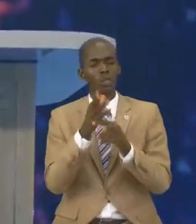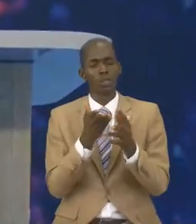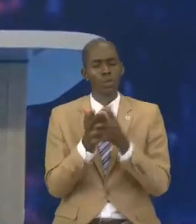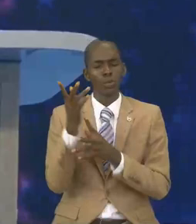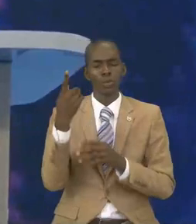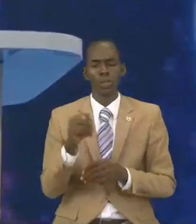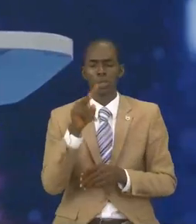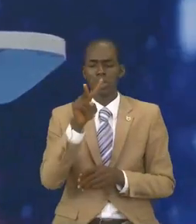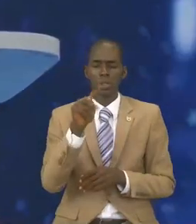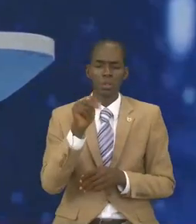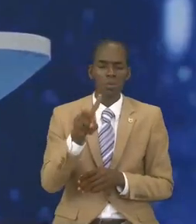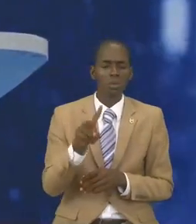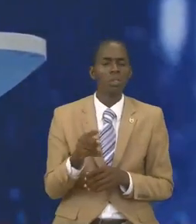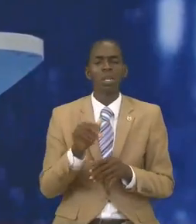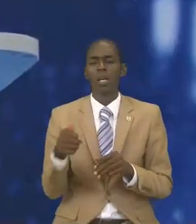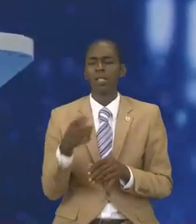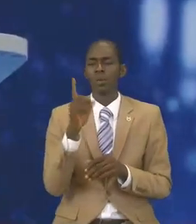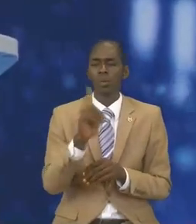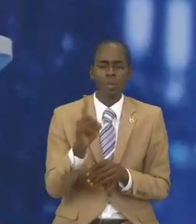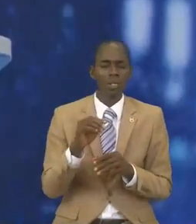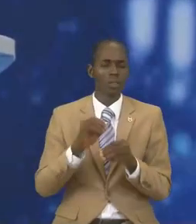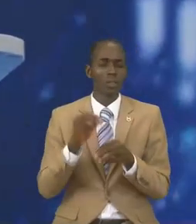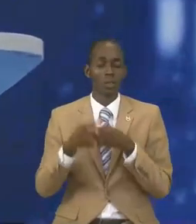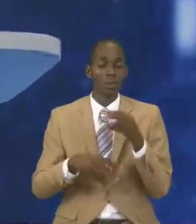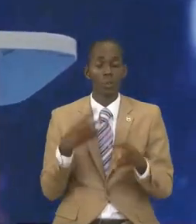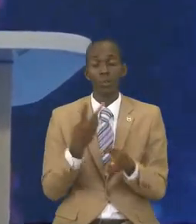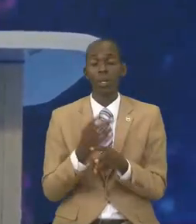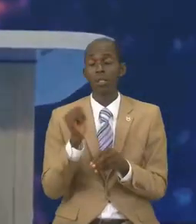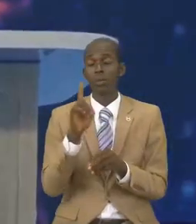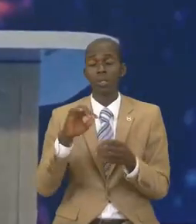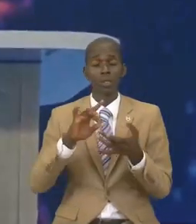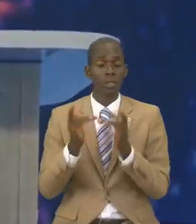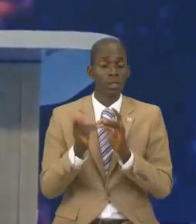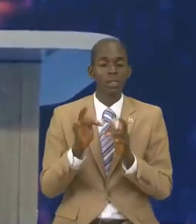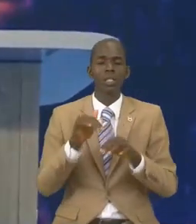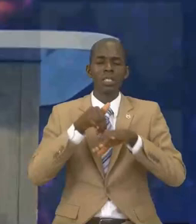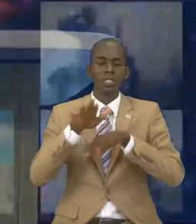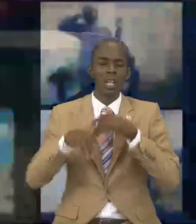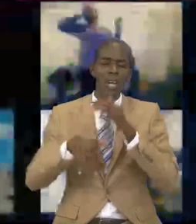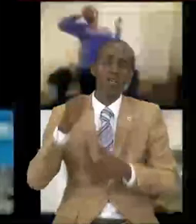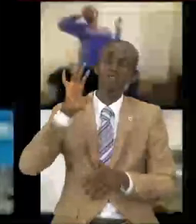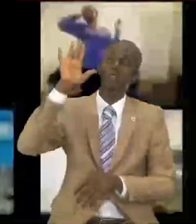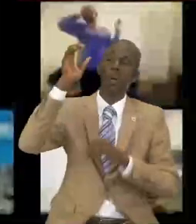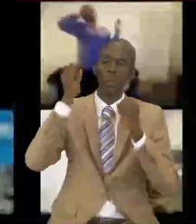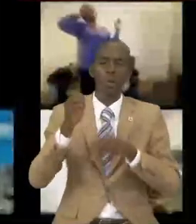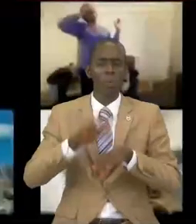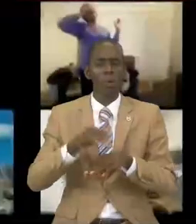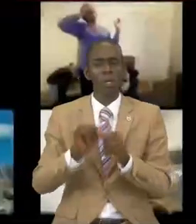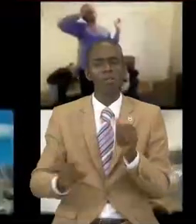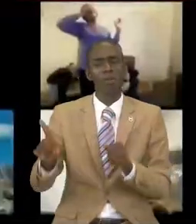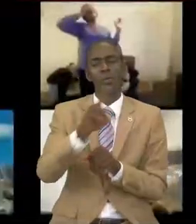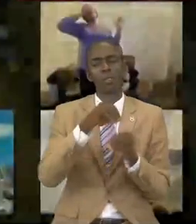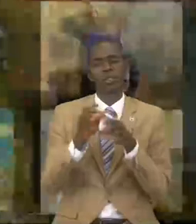radio, ceux qui sont à la télévision, n'importe quelle assemblée en ligne, n'importe où, envoie ta puissance sur